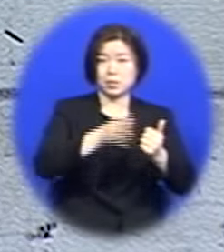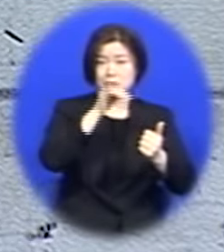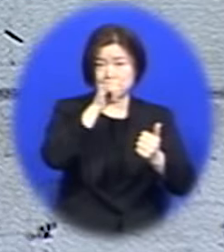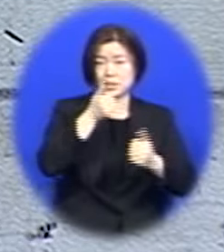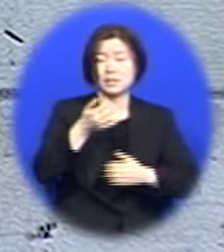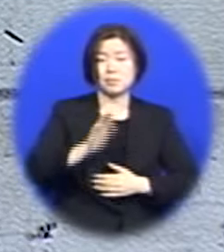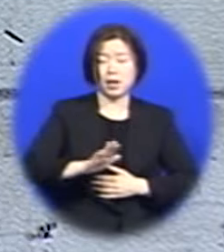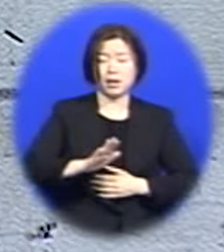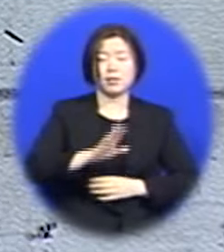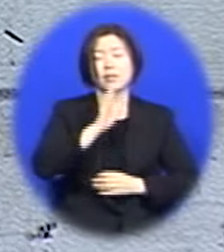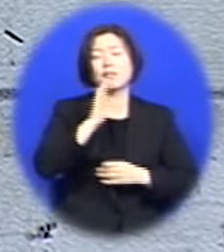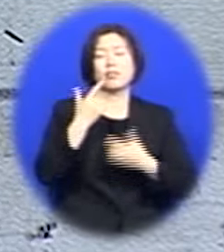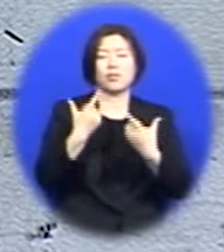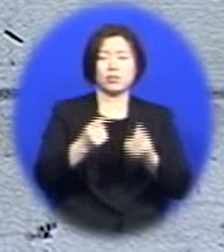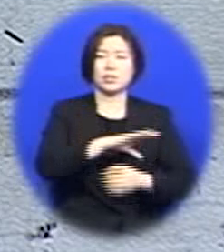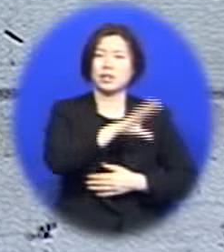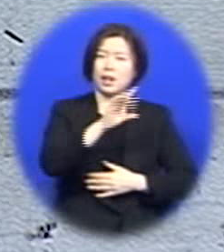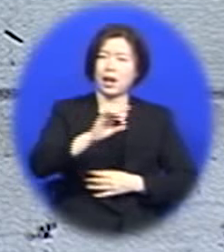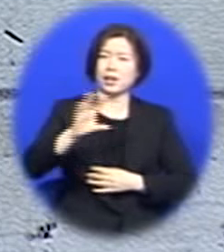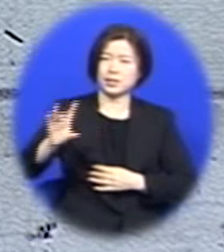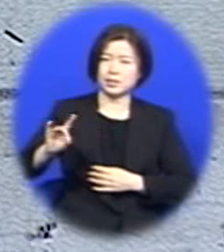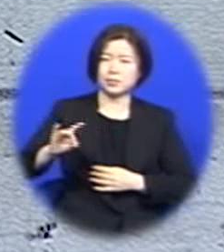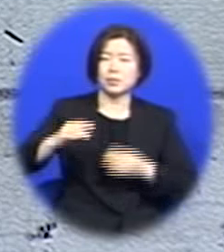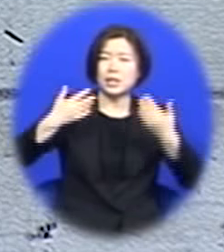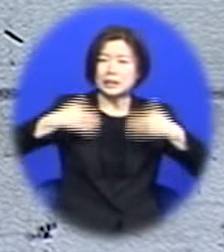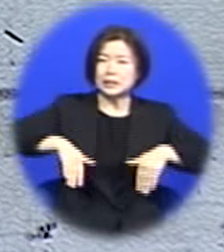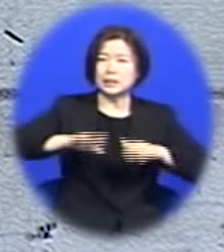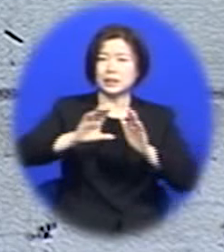역시 때때로 지칠 때가 많습니다.